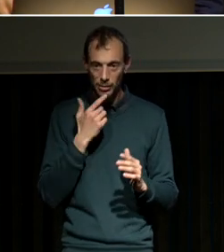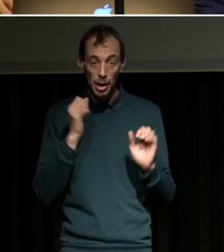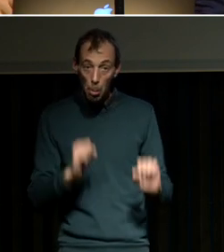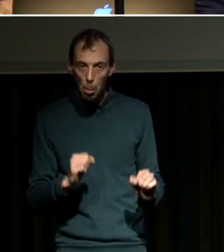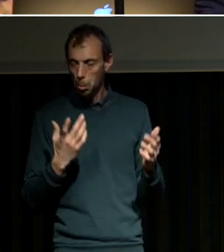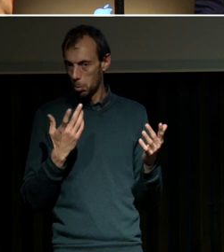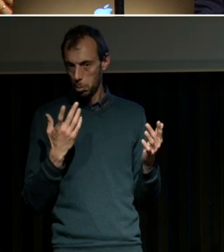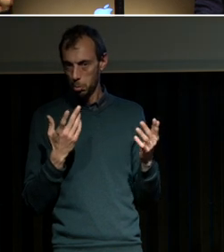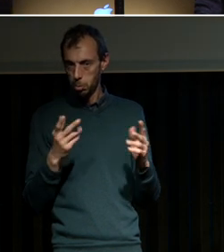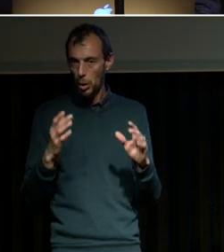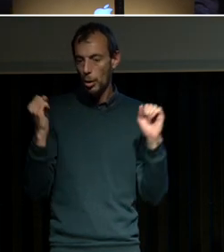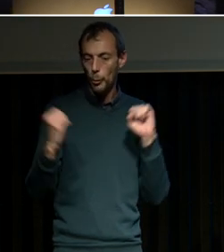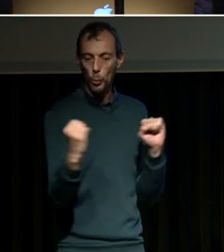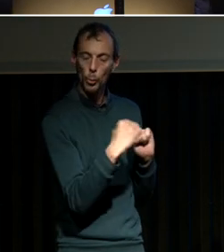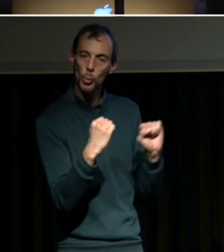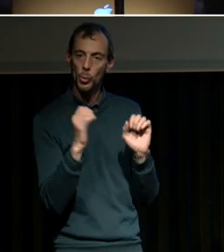comprendre.